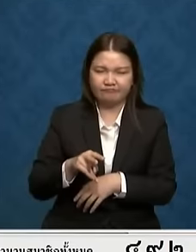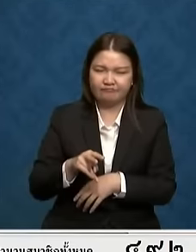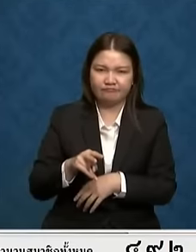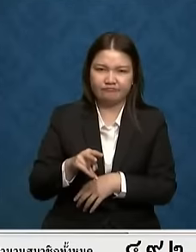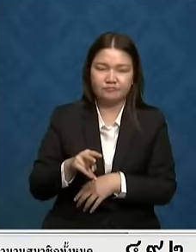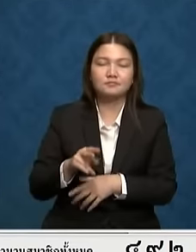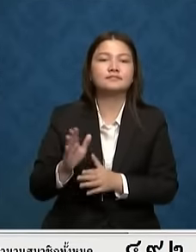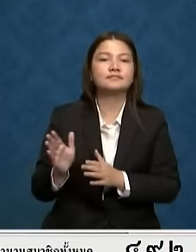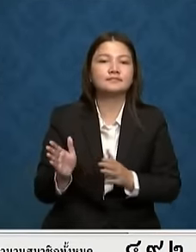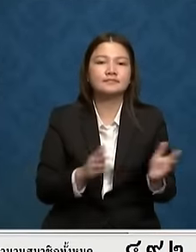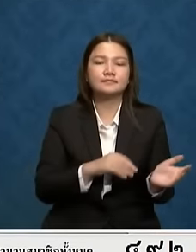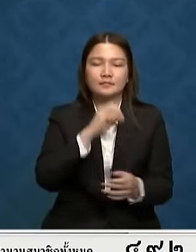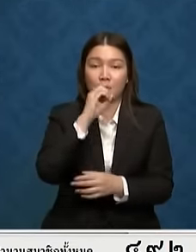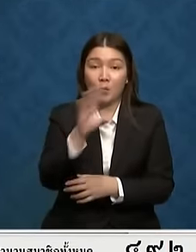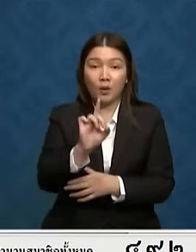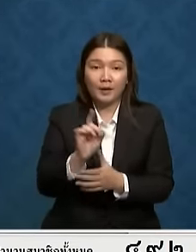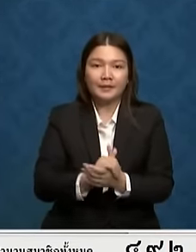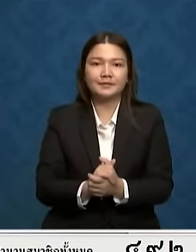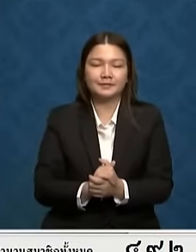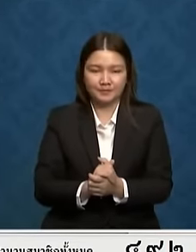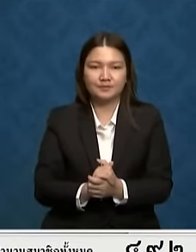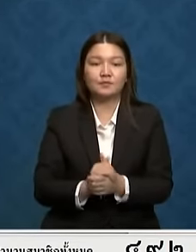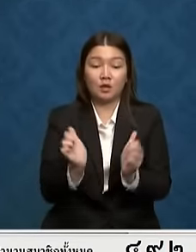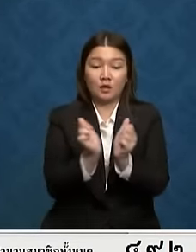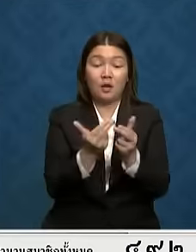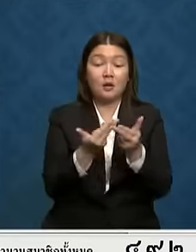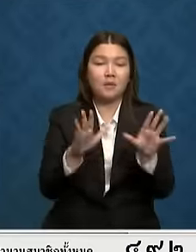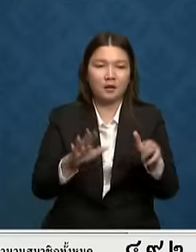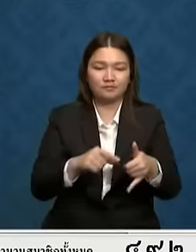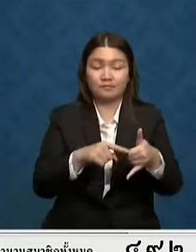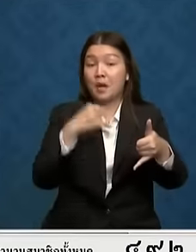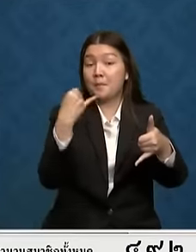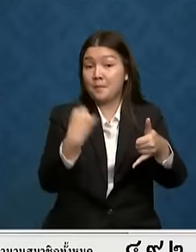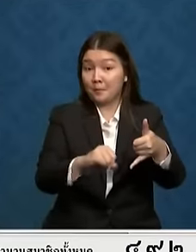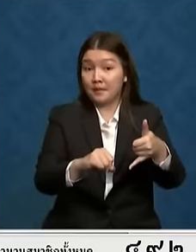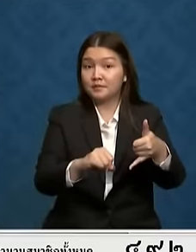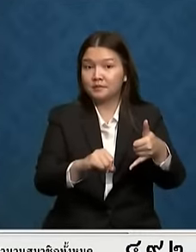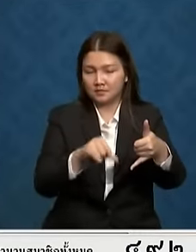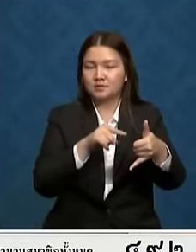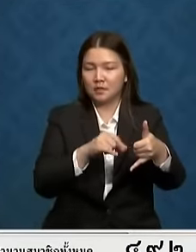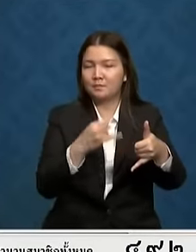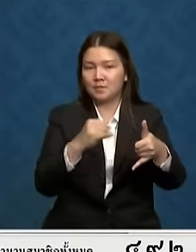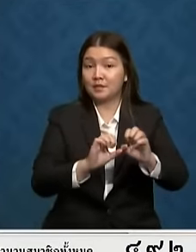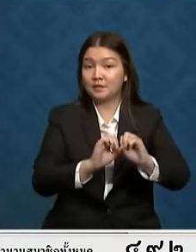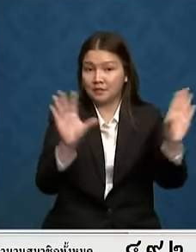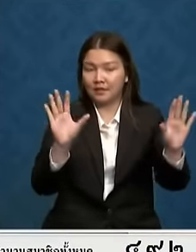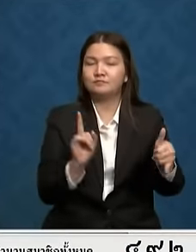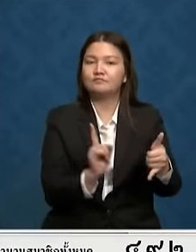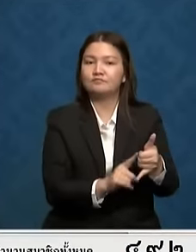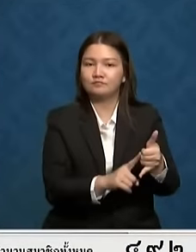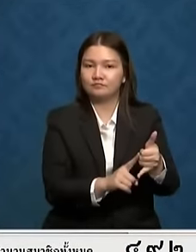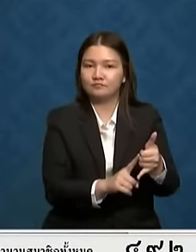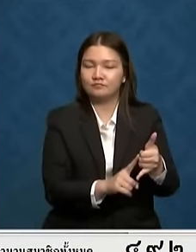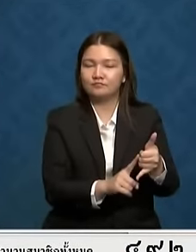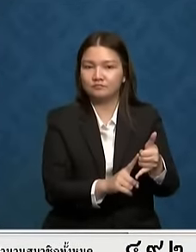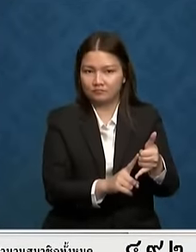เคารพคะการนิตกรรมประเภทคดีและฐานความผิดที่มีความชัดเจนไม่ว่ามันจะเป็นความ